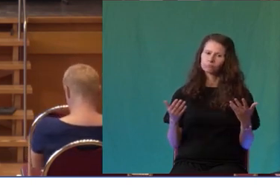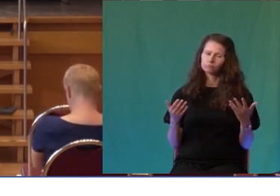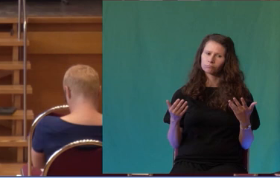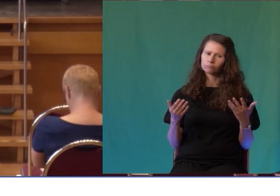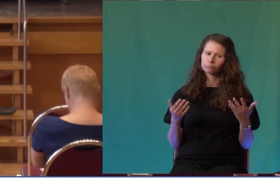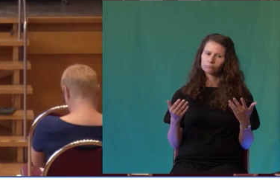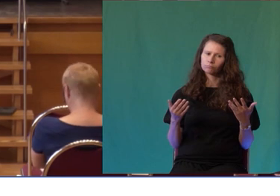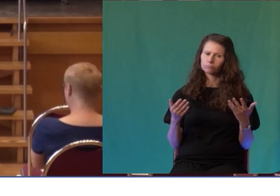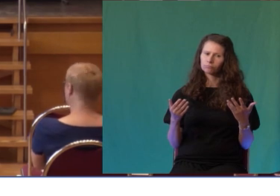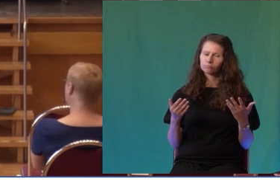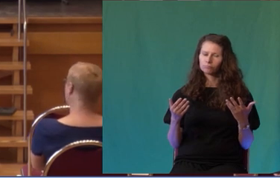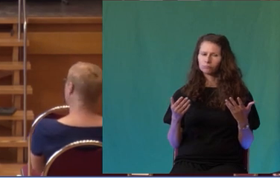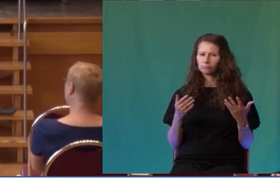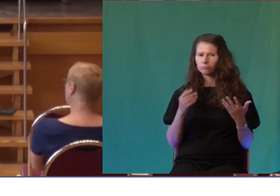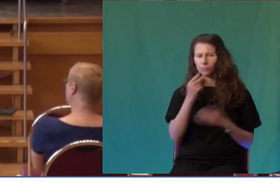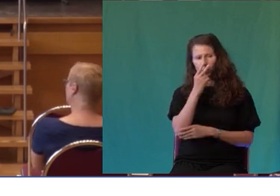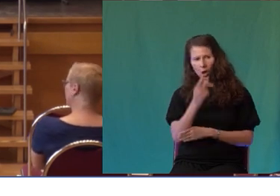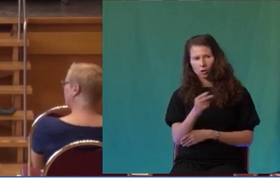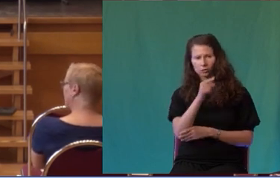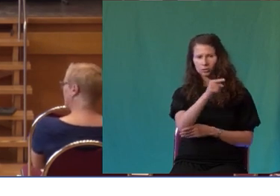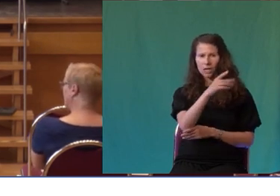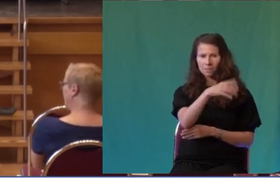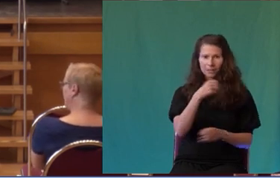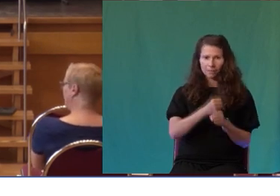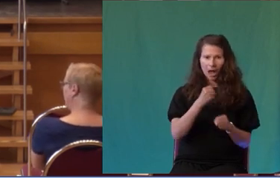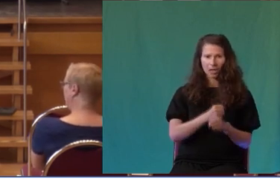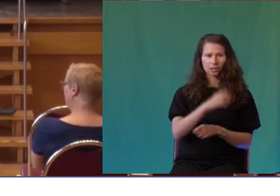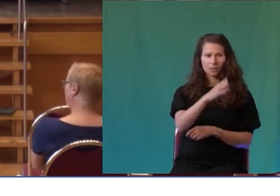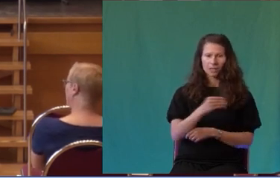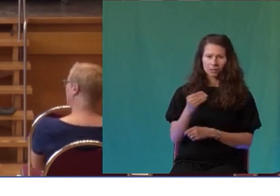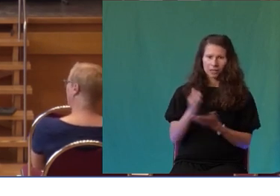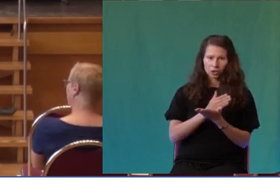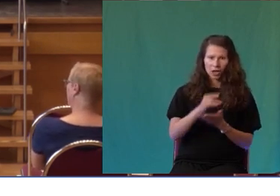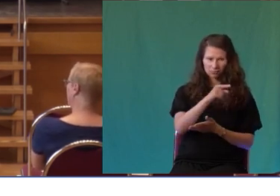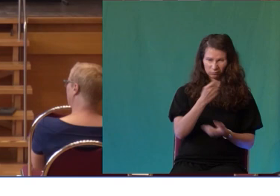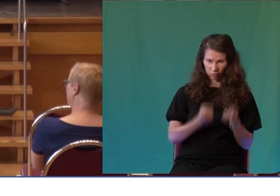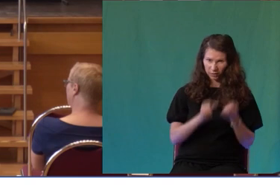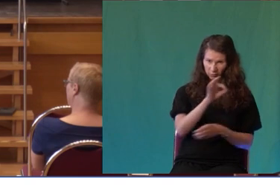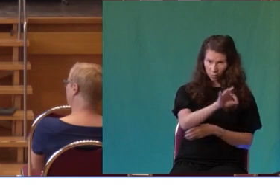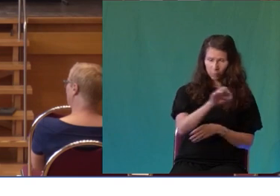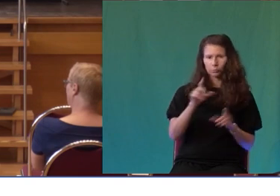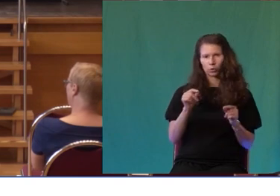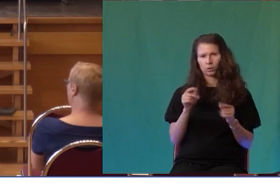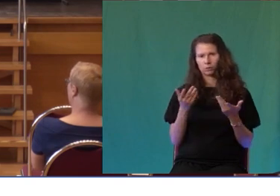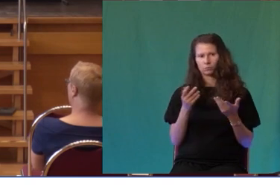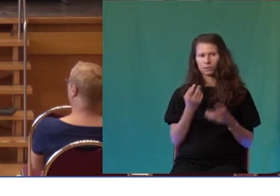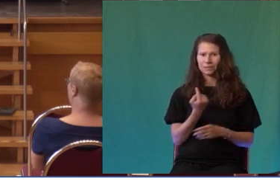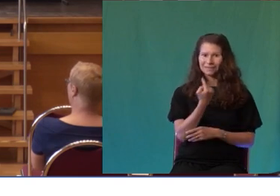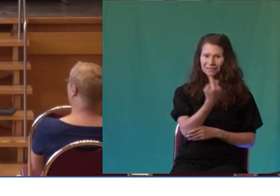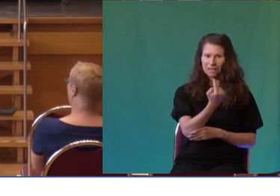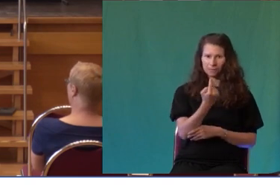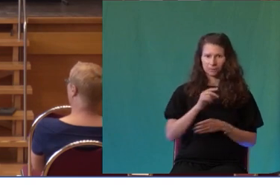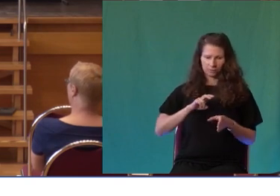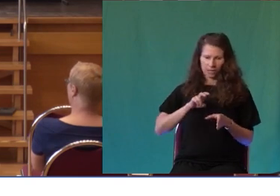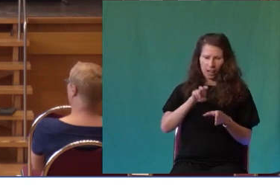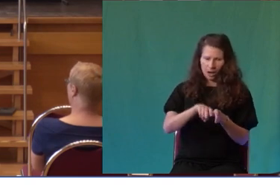große Schwierigkeiten mitzumachen mit zu bestimmen also um das Thema Teilhabe für sich selbst entscheiden